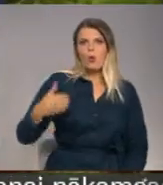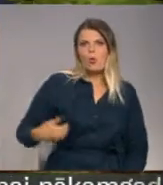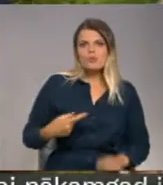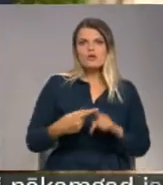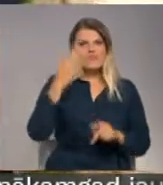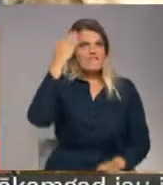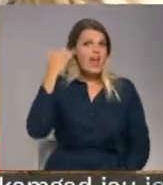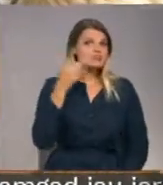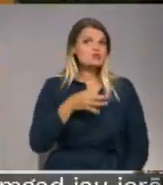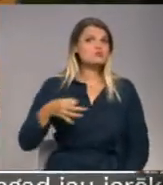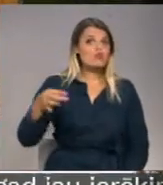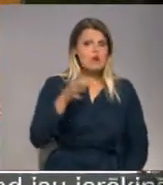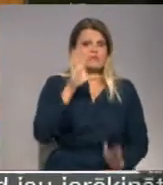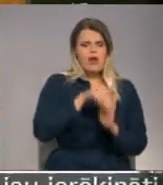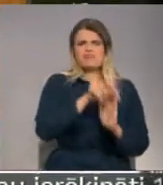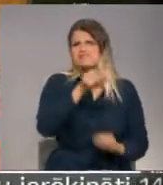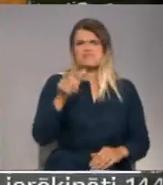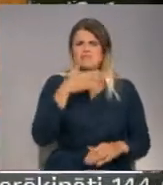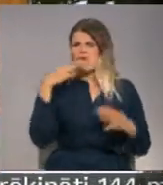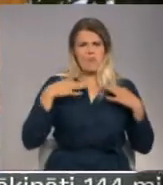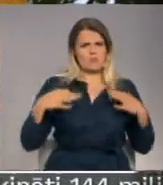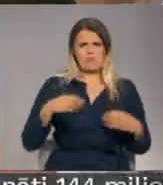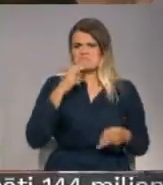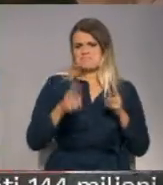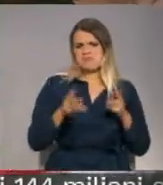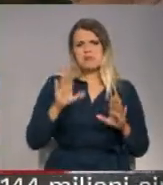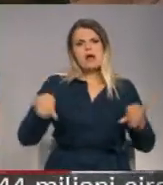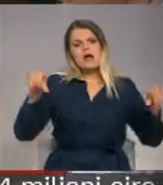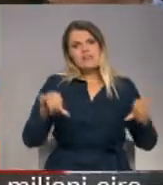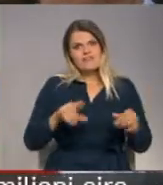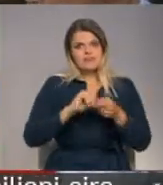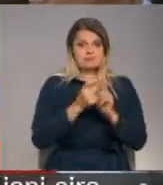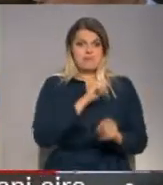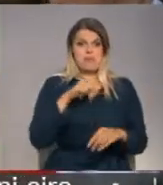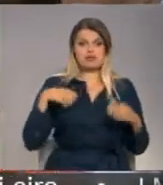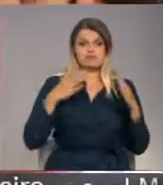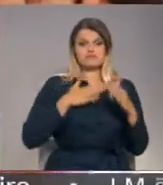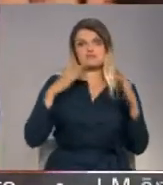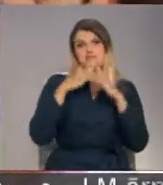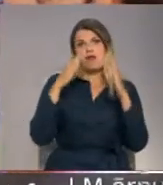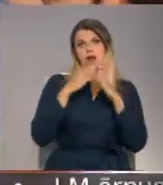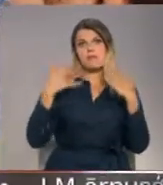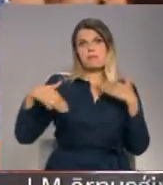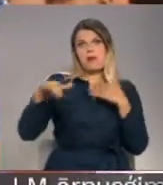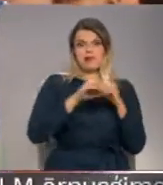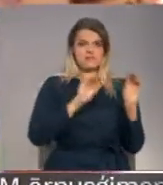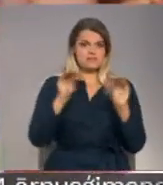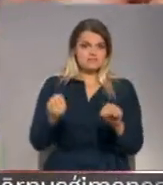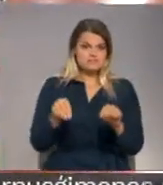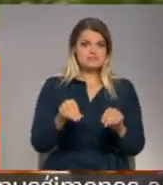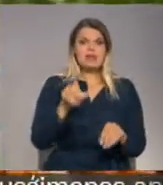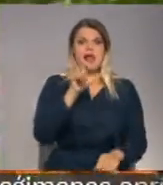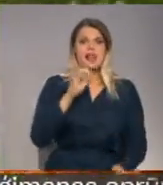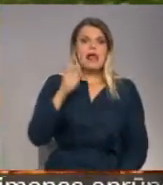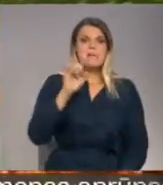tajā iesaistītie dalībnieki nav profesionāli pavāri un par kafejnīcām pārtapa viņu mājas pagalmi. Ilgas Laimanis, kur vairāk pazīst